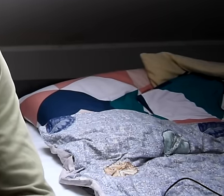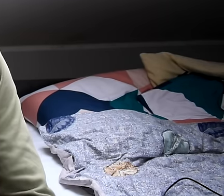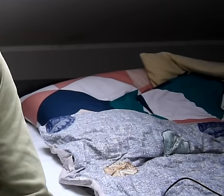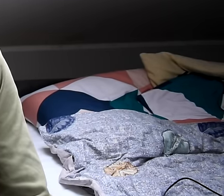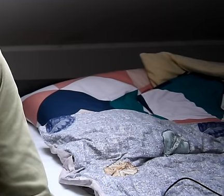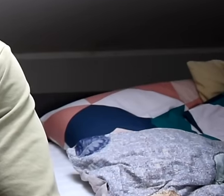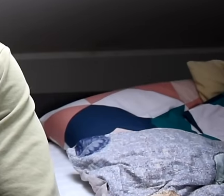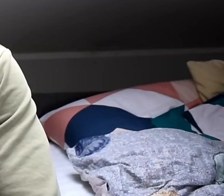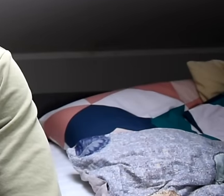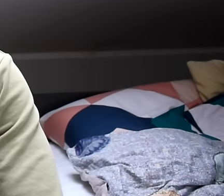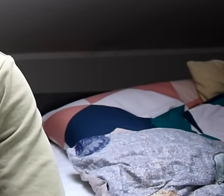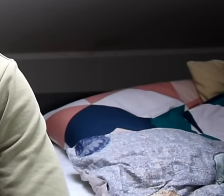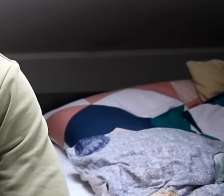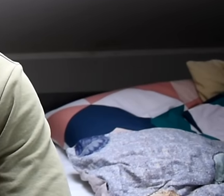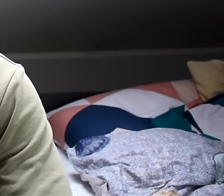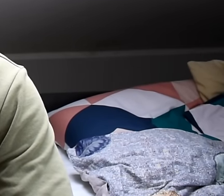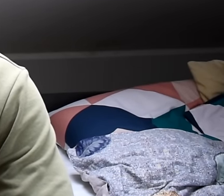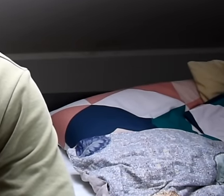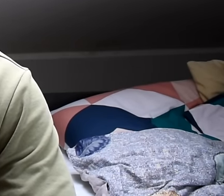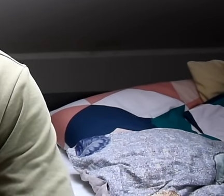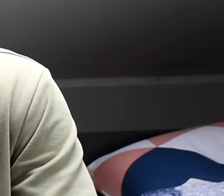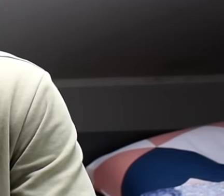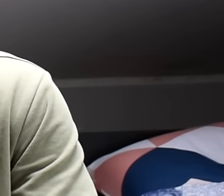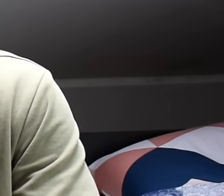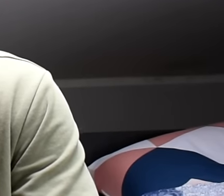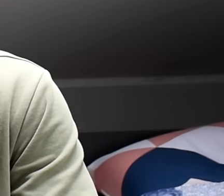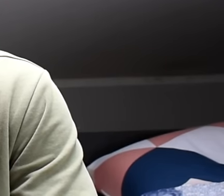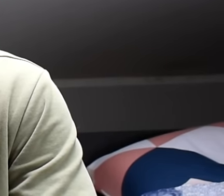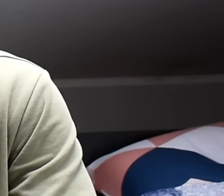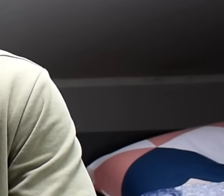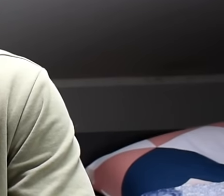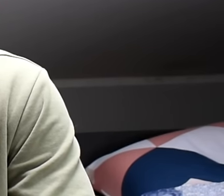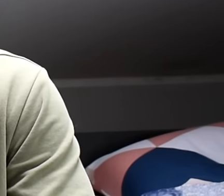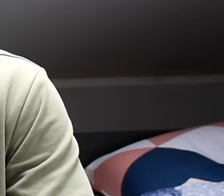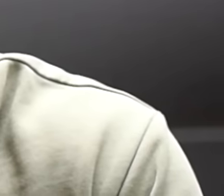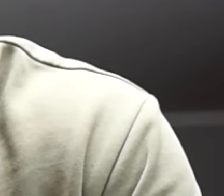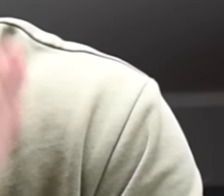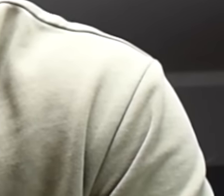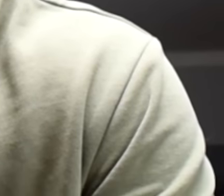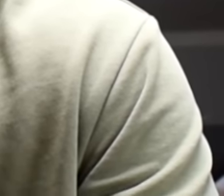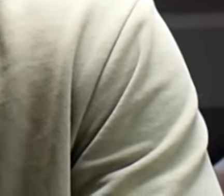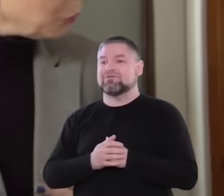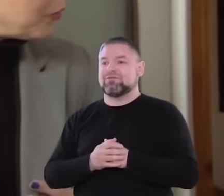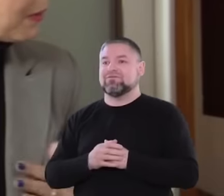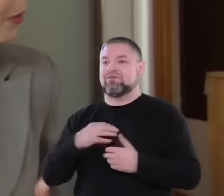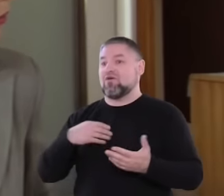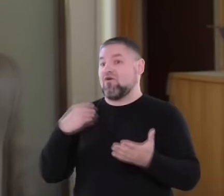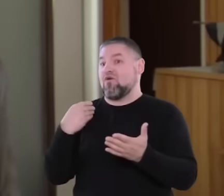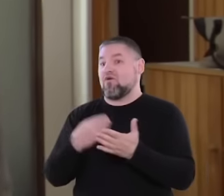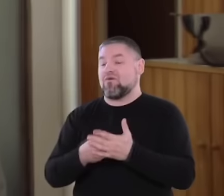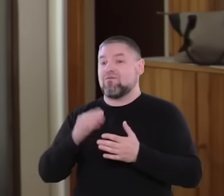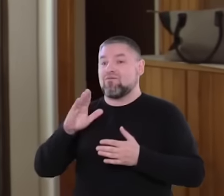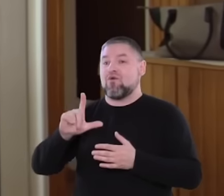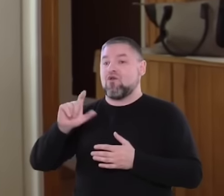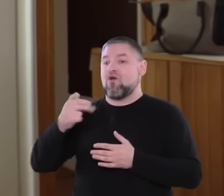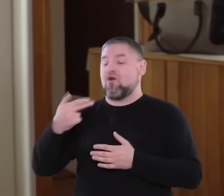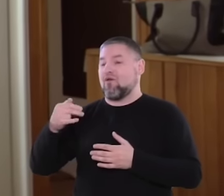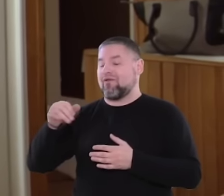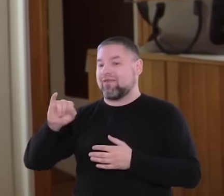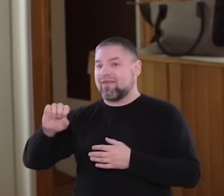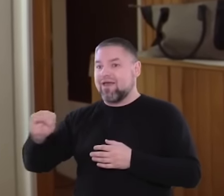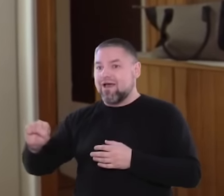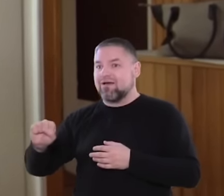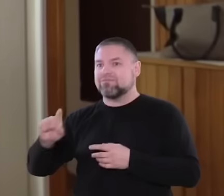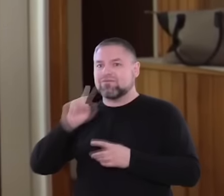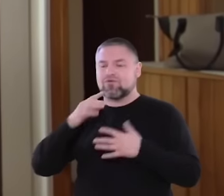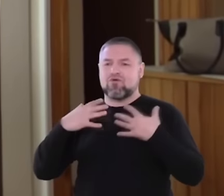jeszcze koleżankami zostaną. Ona będzie brała jego mamuśkę do klubów, jego mamuśka pozna jakiegoś młodego faceta. Kupiłam sobie w Bolonii.